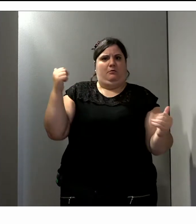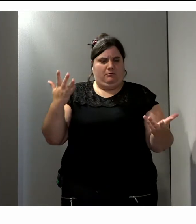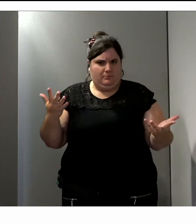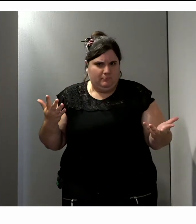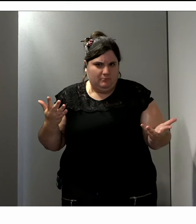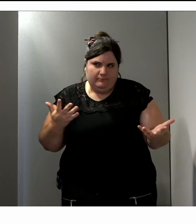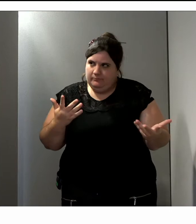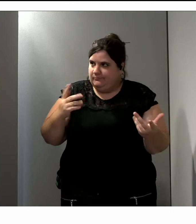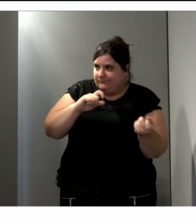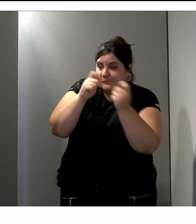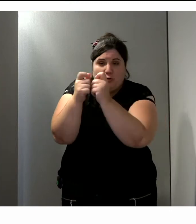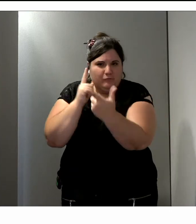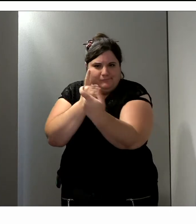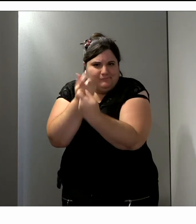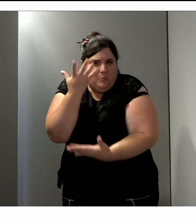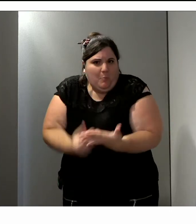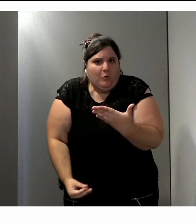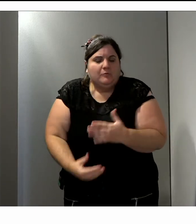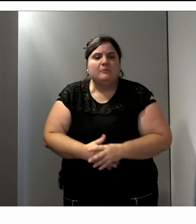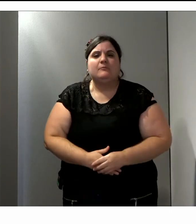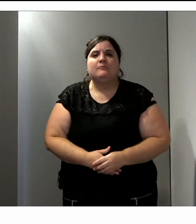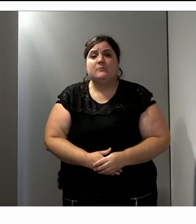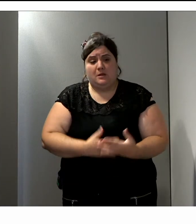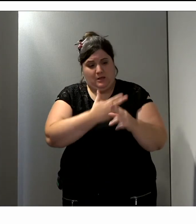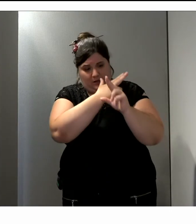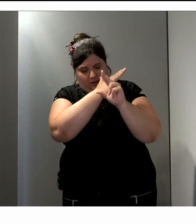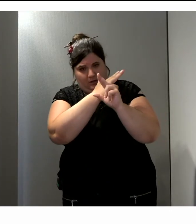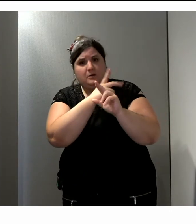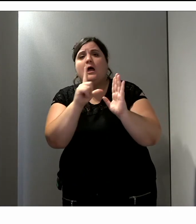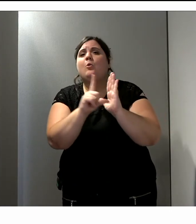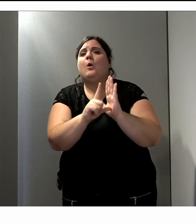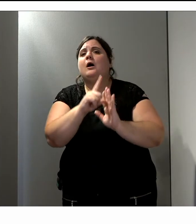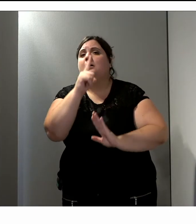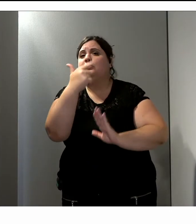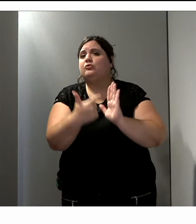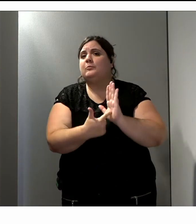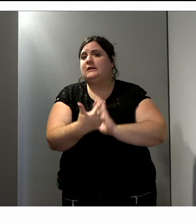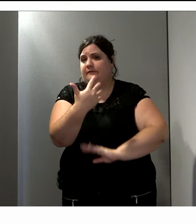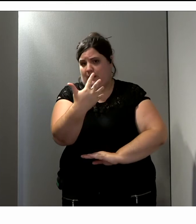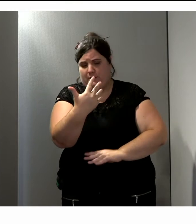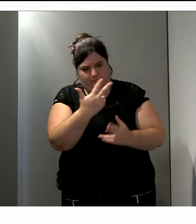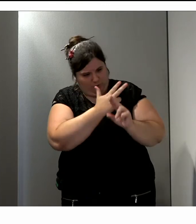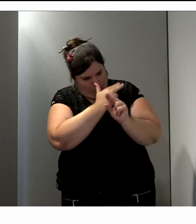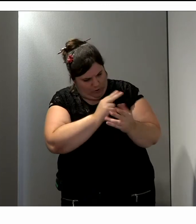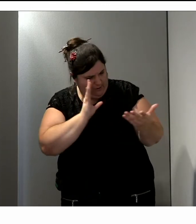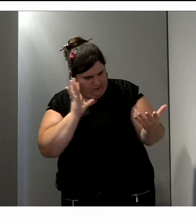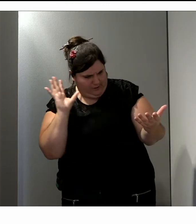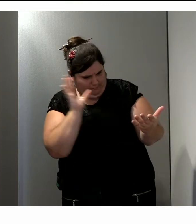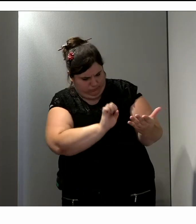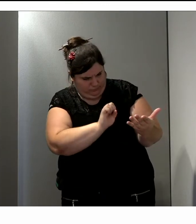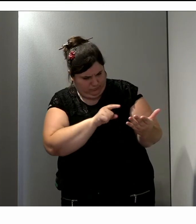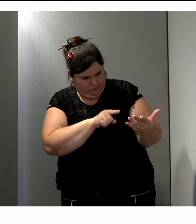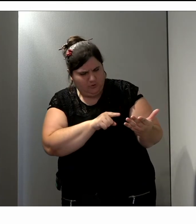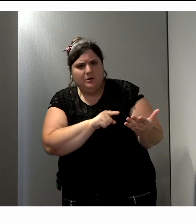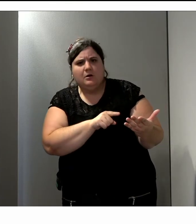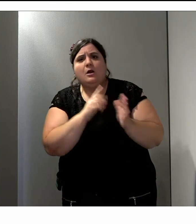de la Convention. Dans la définition dans la loi de 2005, je vois qu'elle